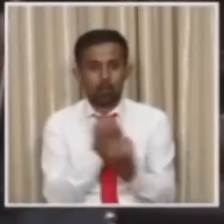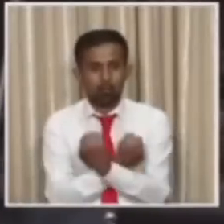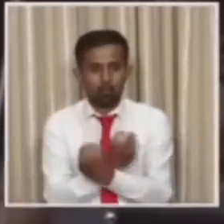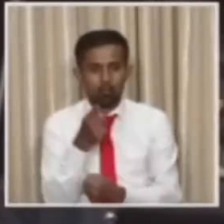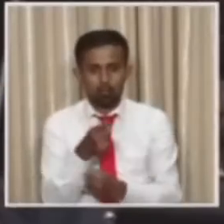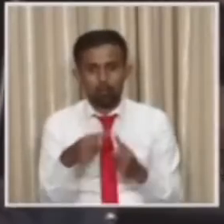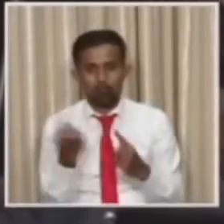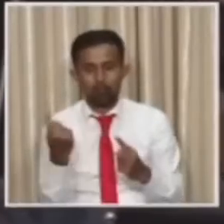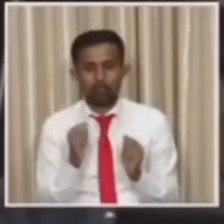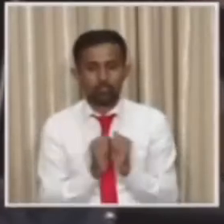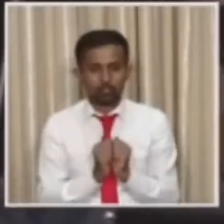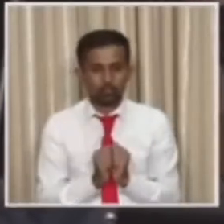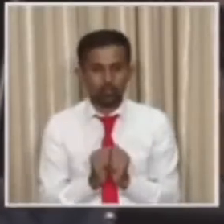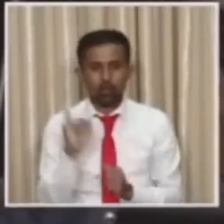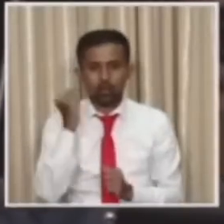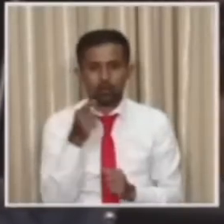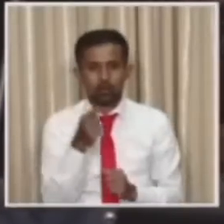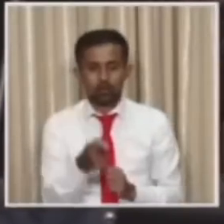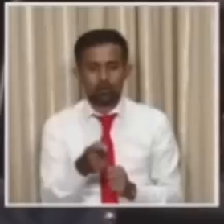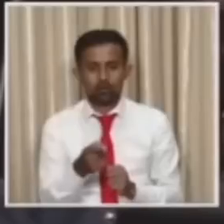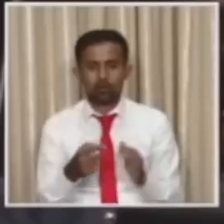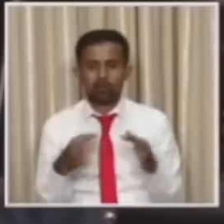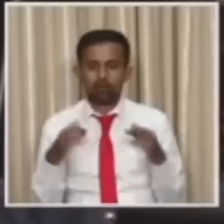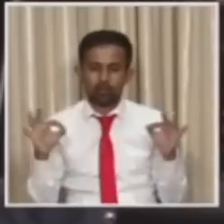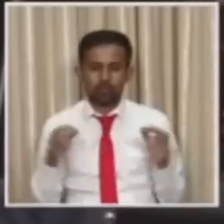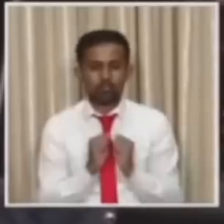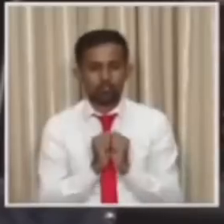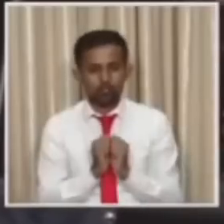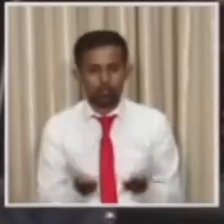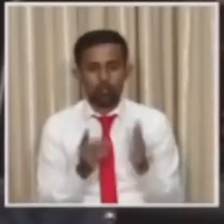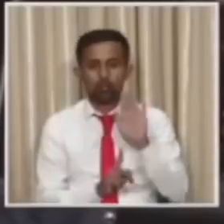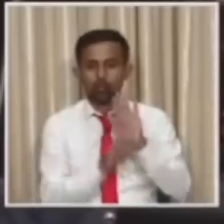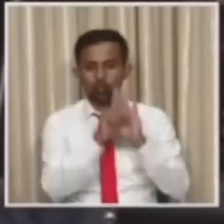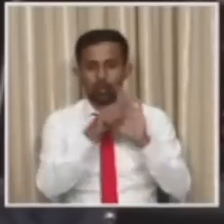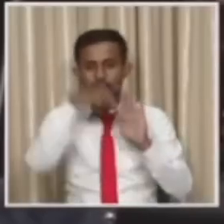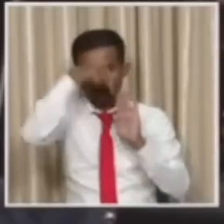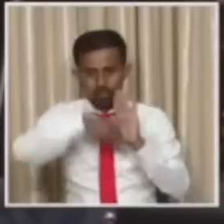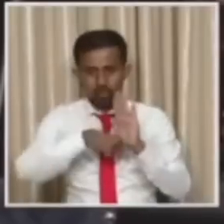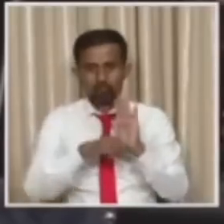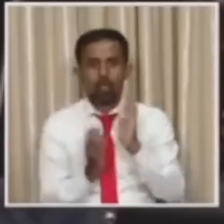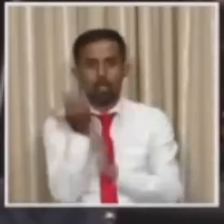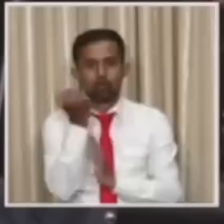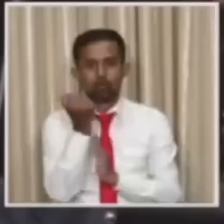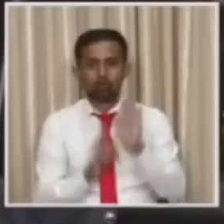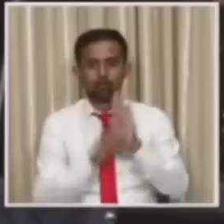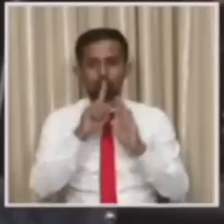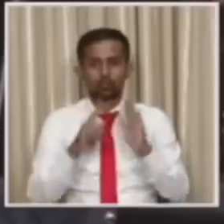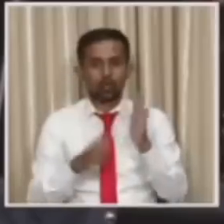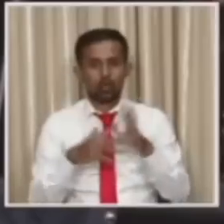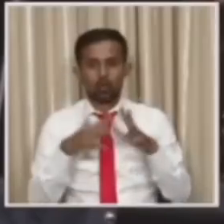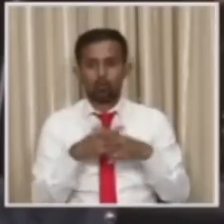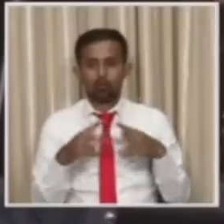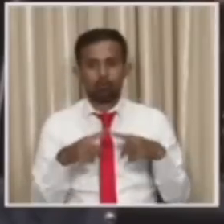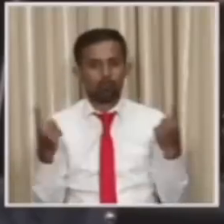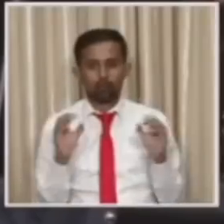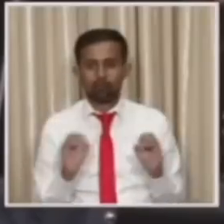සහ අනෙකුත් රාජකාරි කරන නිලධාරින්ට නිදහසේ රාජකාරි කරන්න උතුරෙත් දකුණෙත් ඒ අයිතිය තියෙන. උතුරට වෙනම නීතියක් මේ රටේ